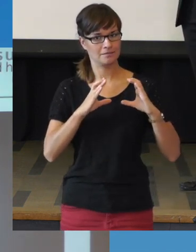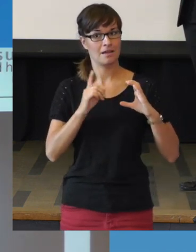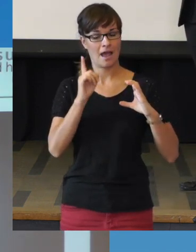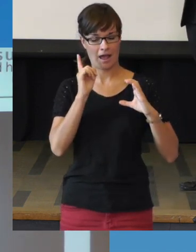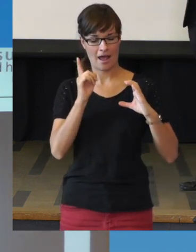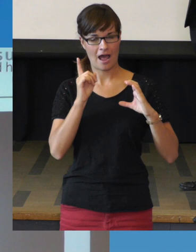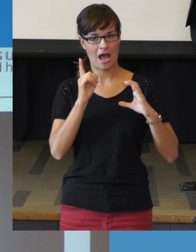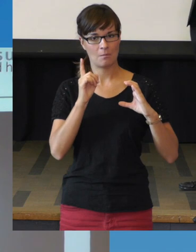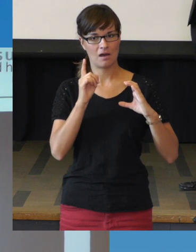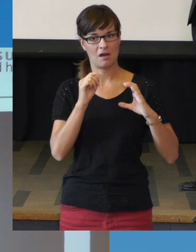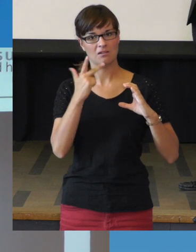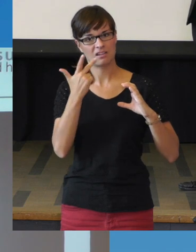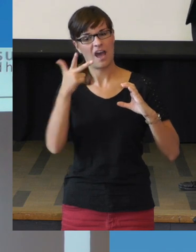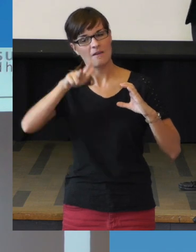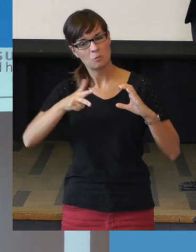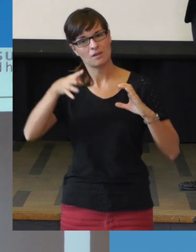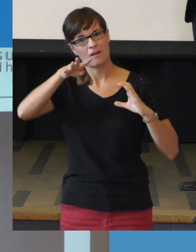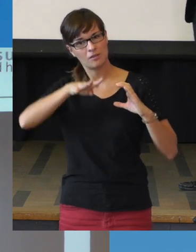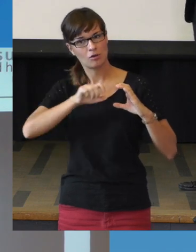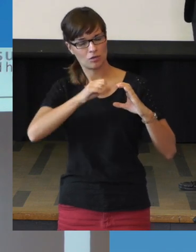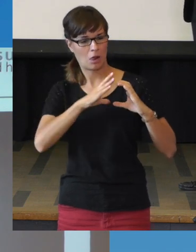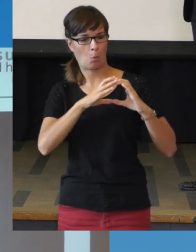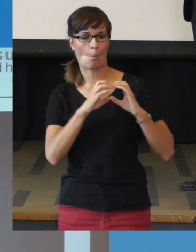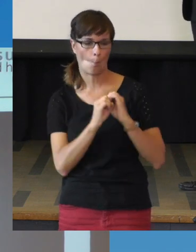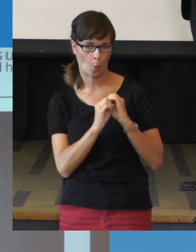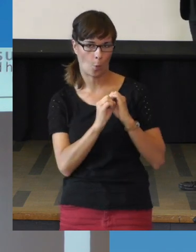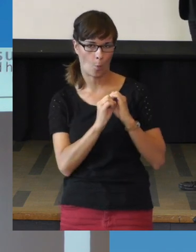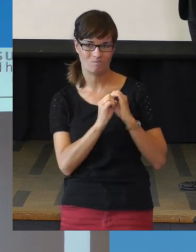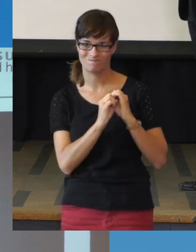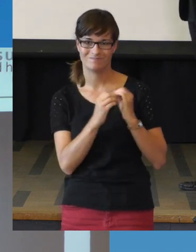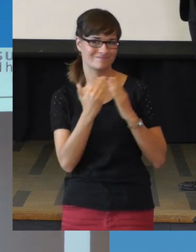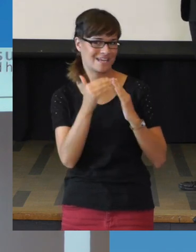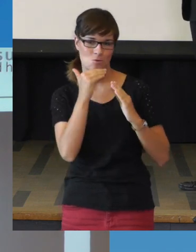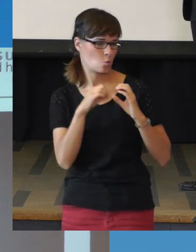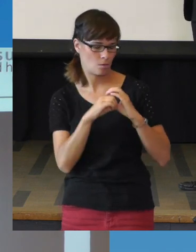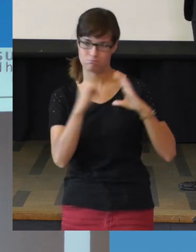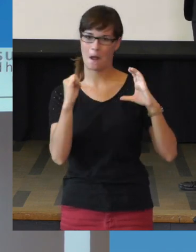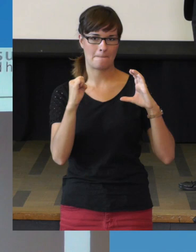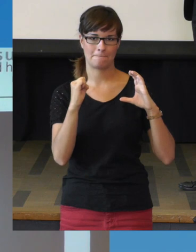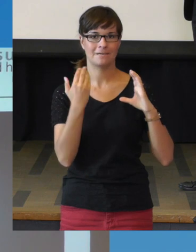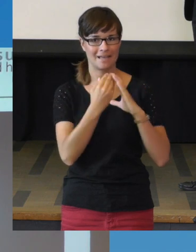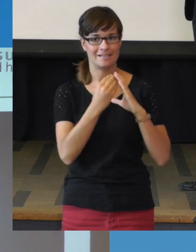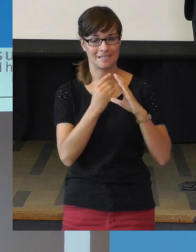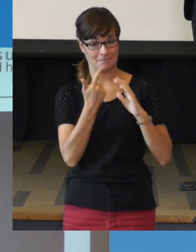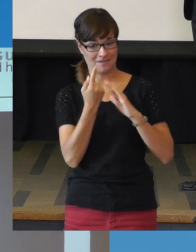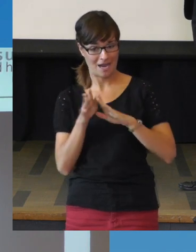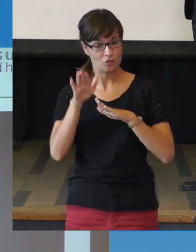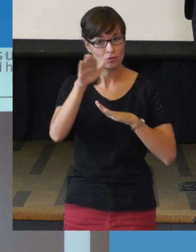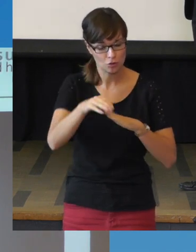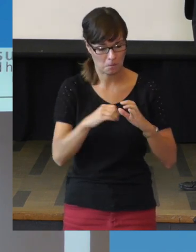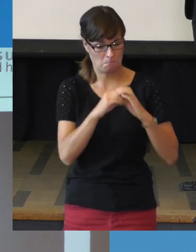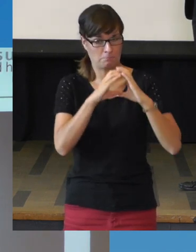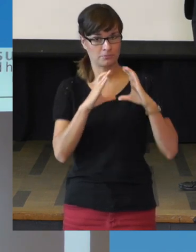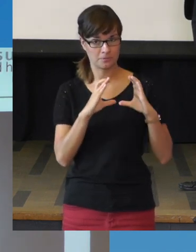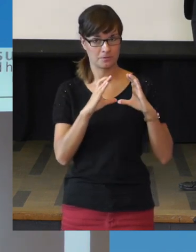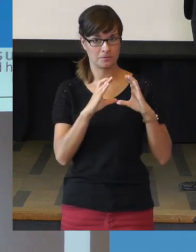wird wieder in den nächsten 3 bis 4 Monaten ganz schnell sehr eng werden, wenn man in dieser Situation die Klappe nicht ersetzt, sodass man dann im zweiten Schritt halt